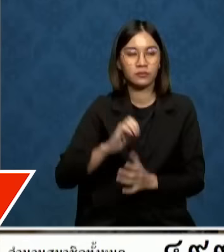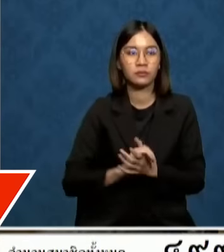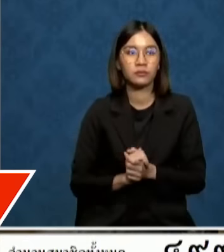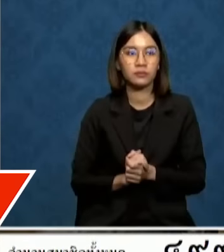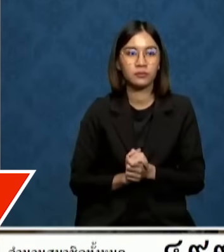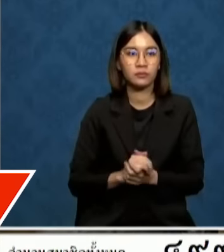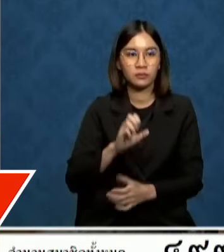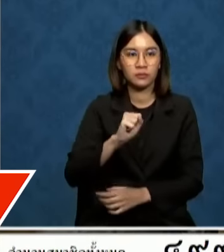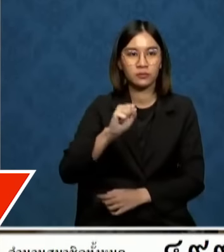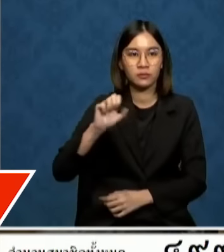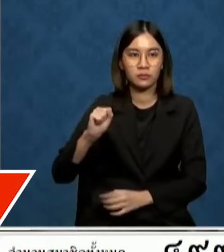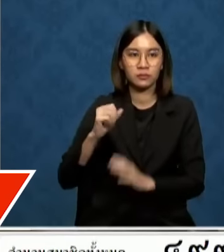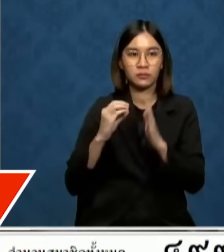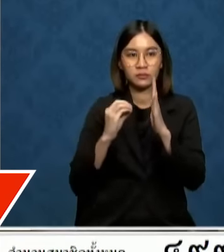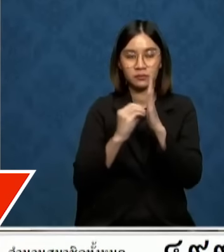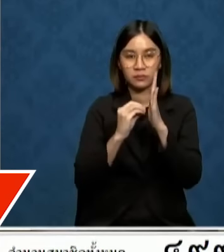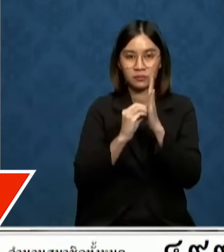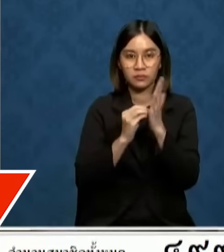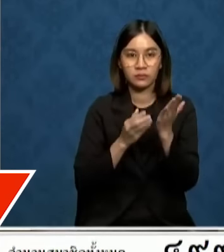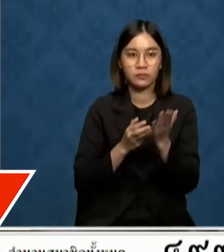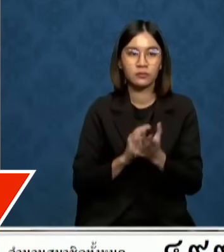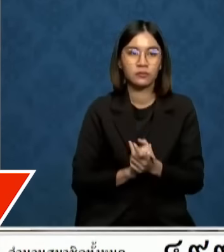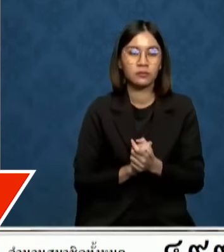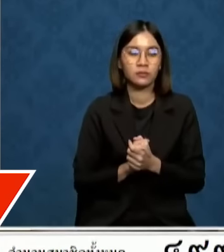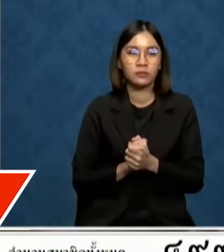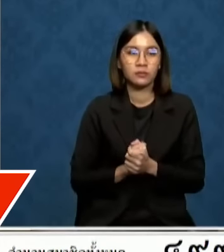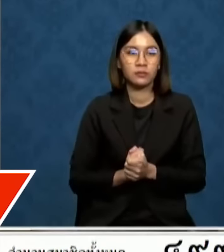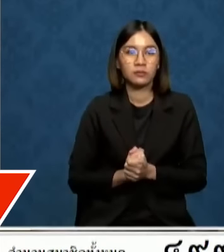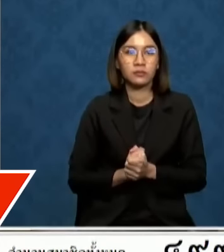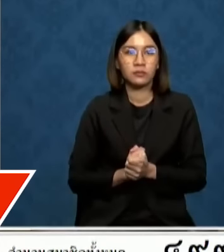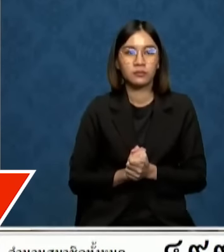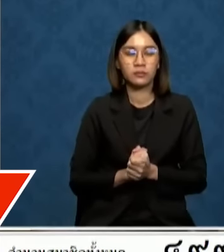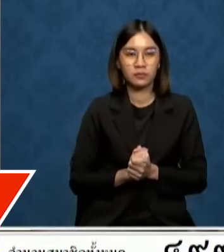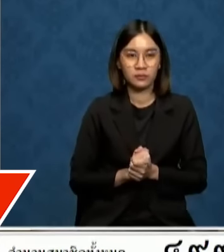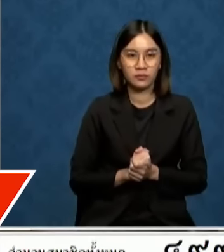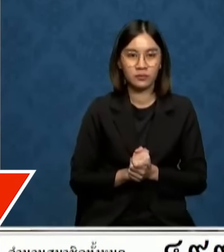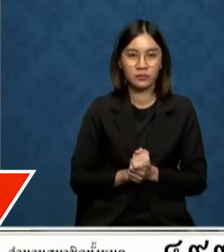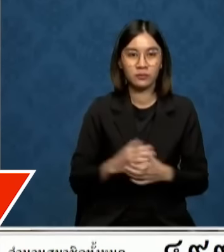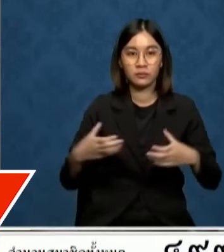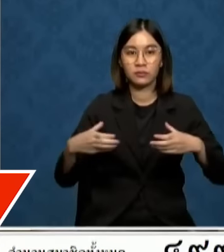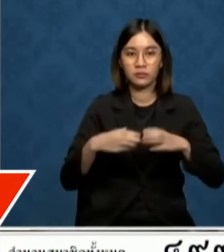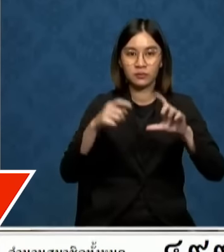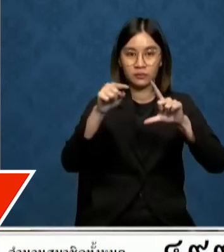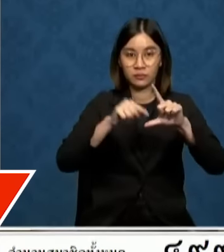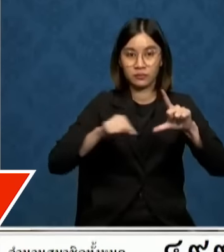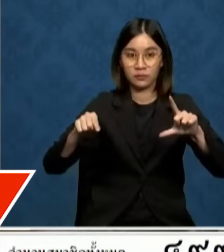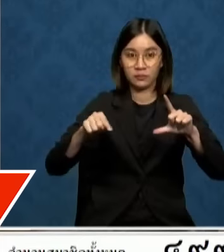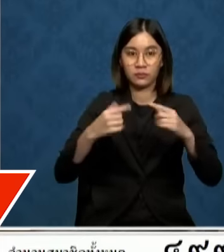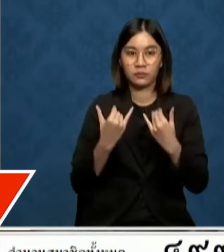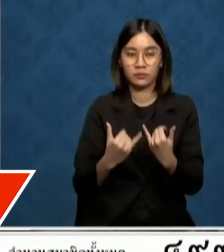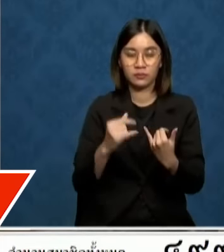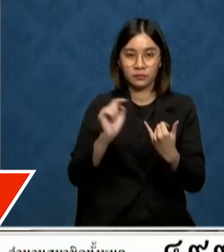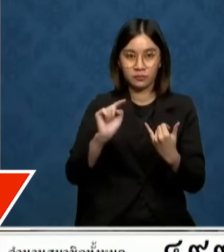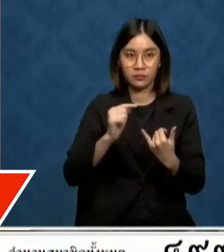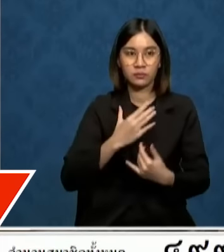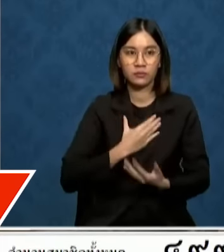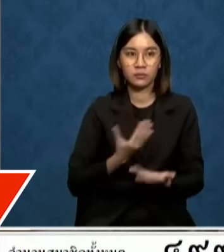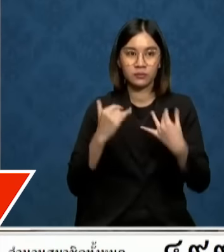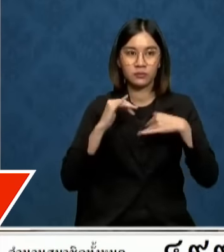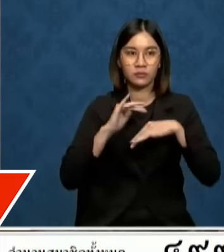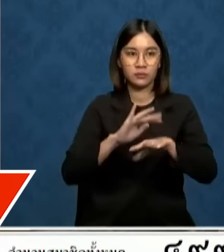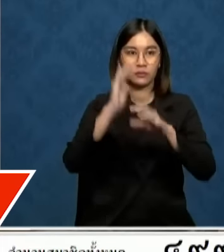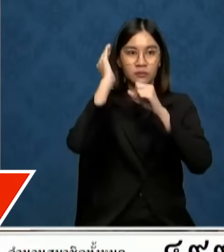แทนราษฎรกรุงเทพมหานครเขตทุ่งครุเขตราชวรุณแขวงราชวรุณพรรค 9วันนี้ดิฉันขอร่วม